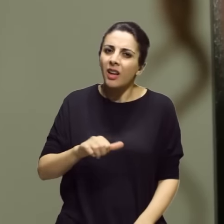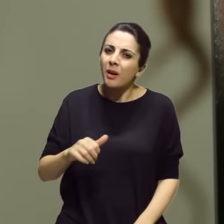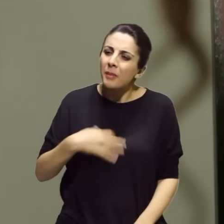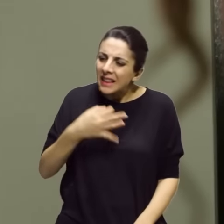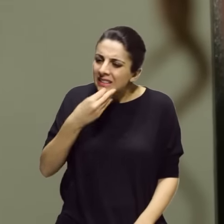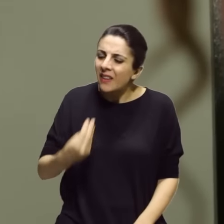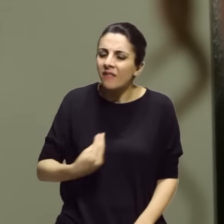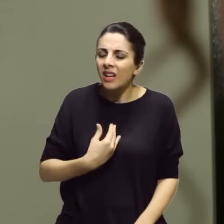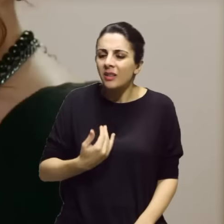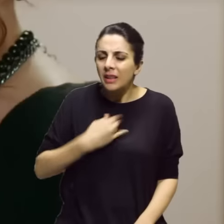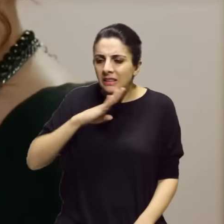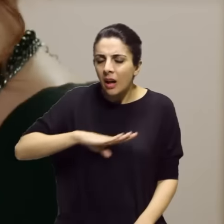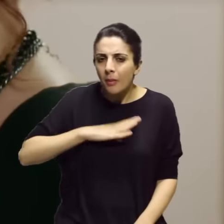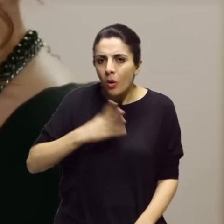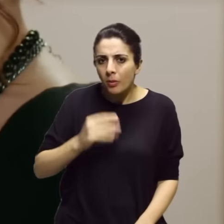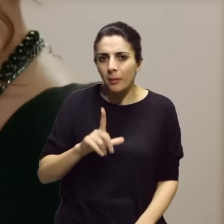bana izin ver, olur mu?